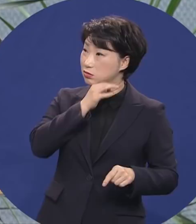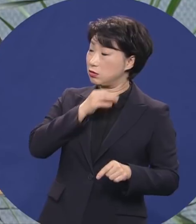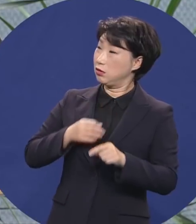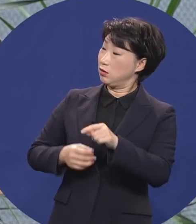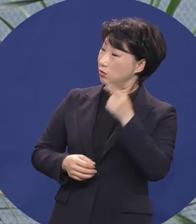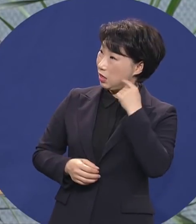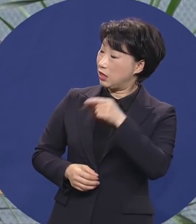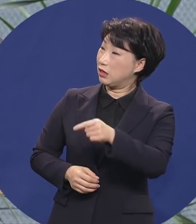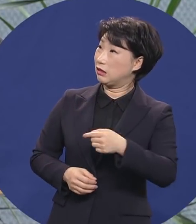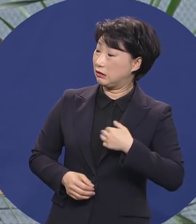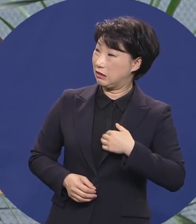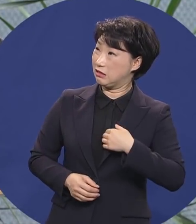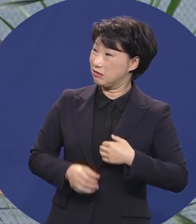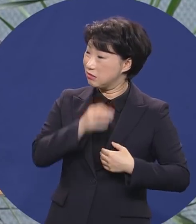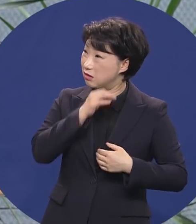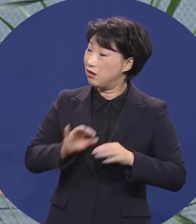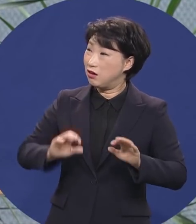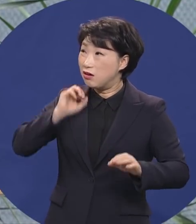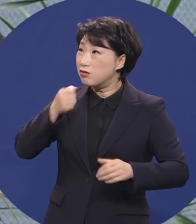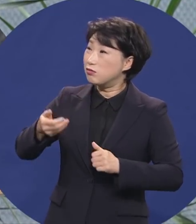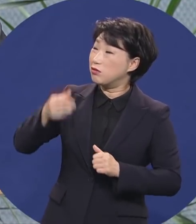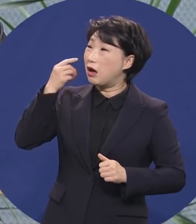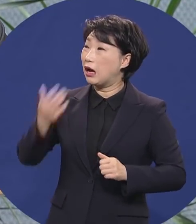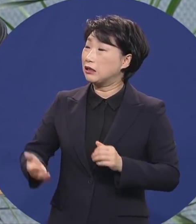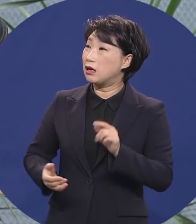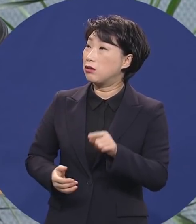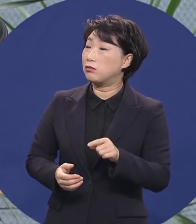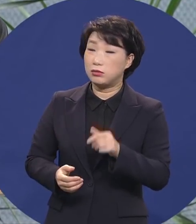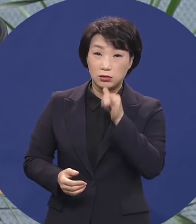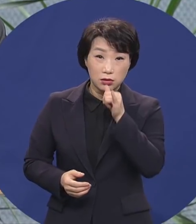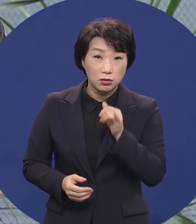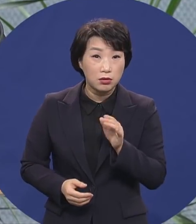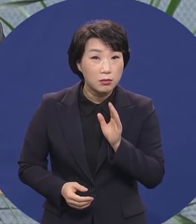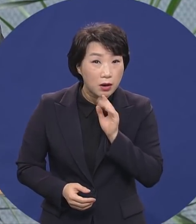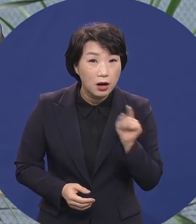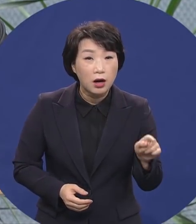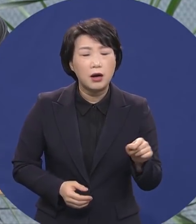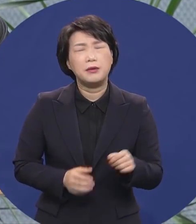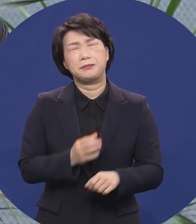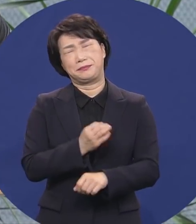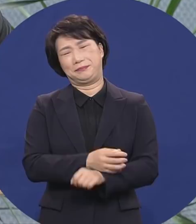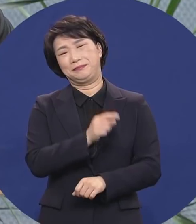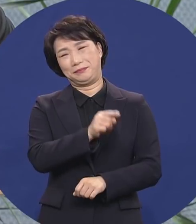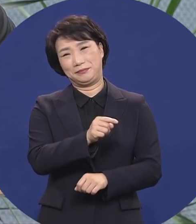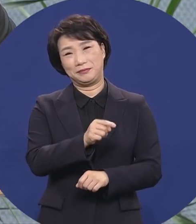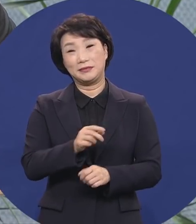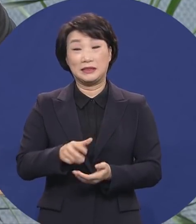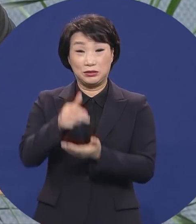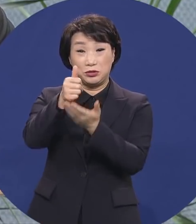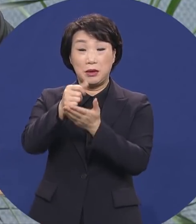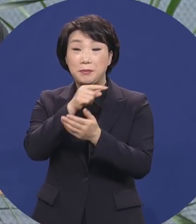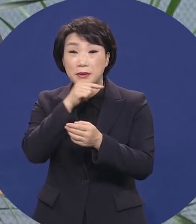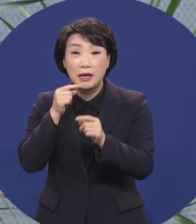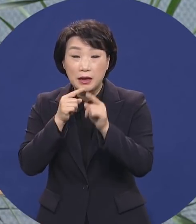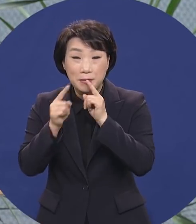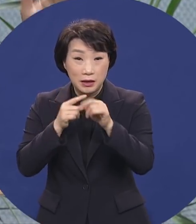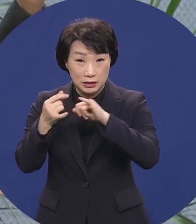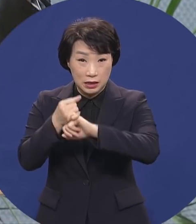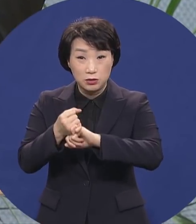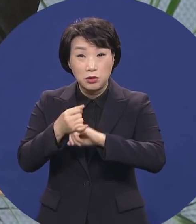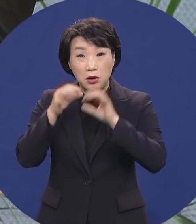하냐? 부끄럽게 하냐? 힘들게 하냐? 예, 간단해. 주님의 피의 언약을